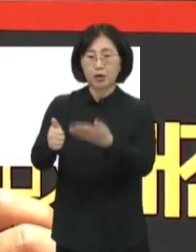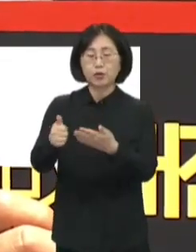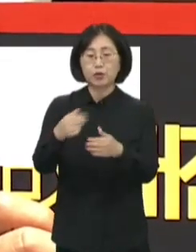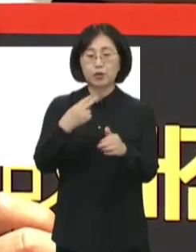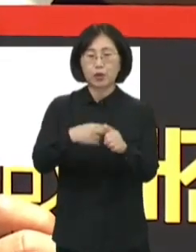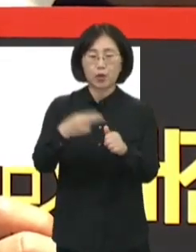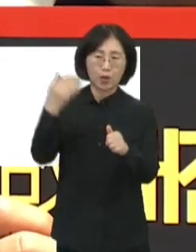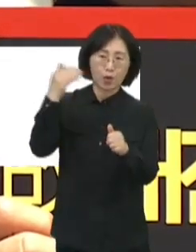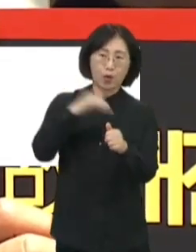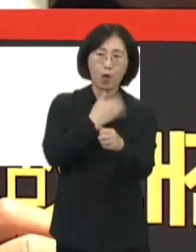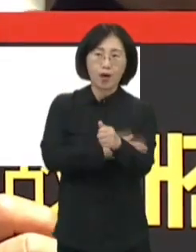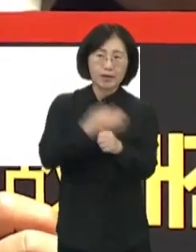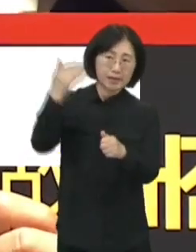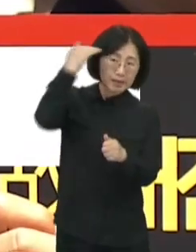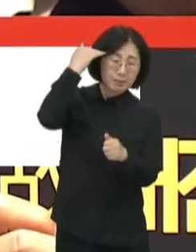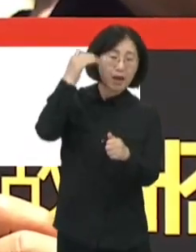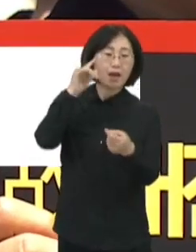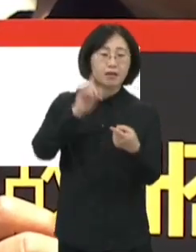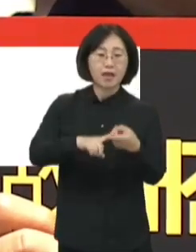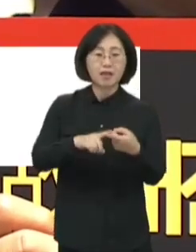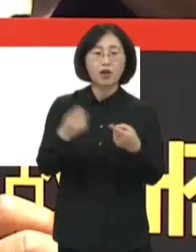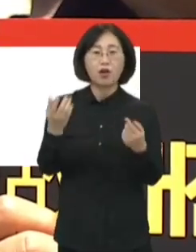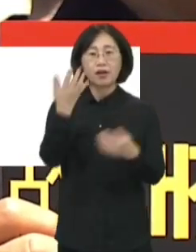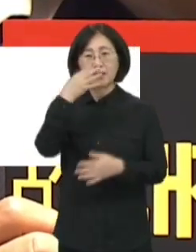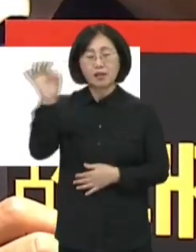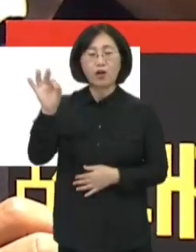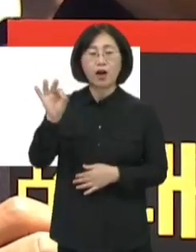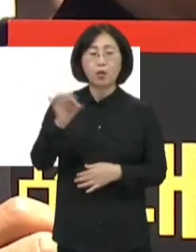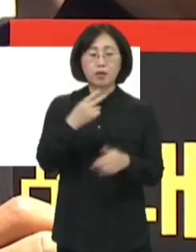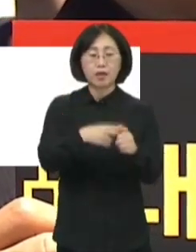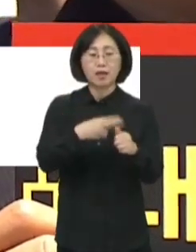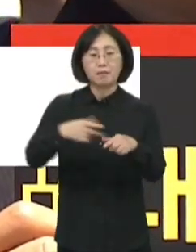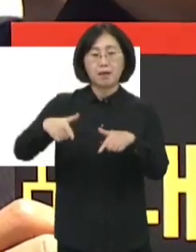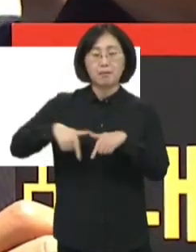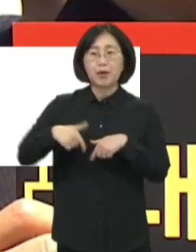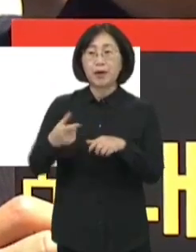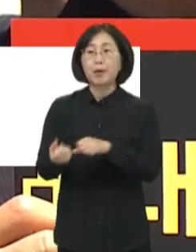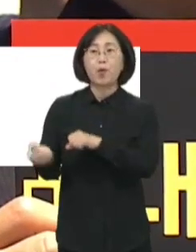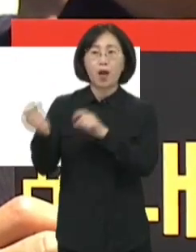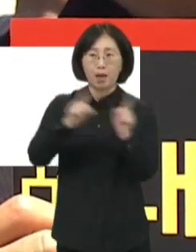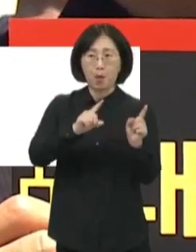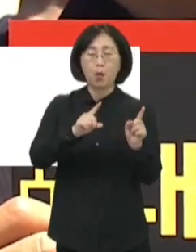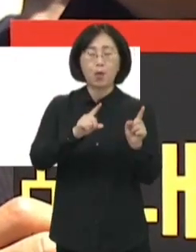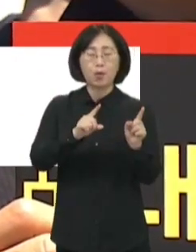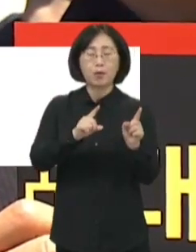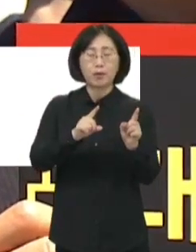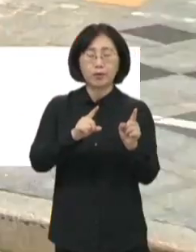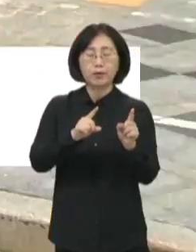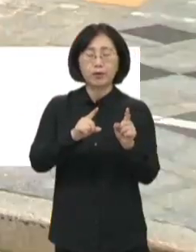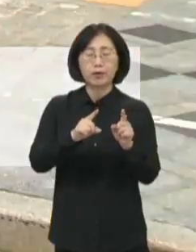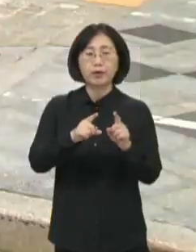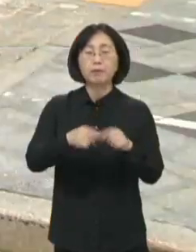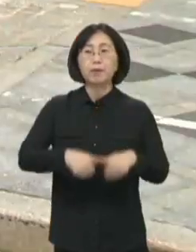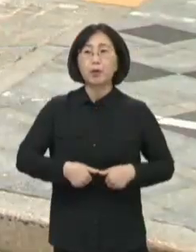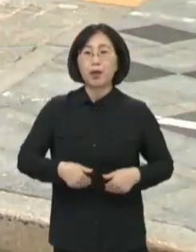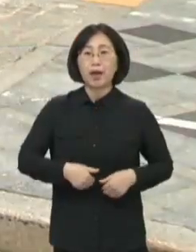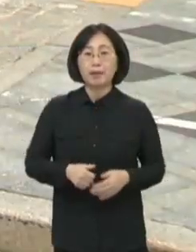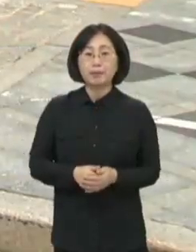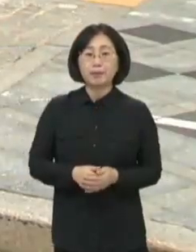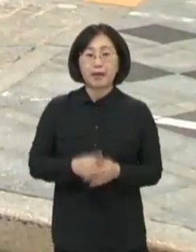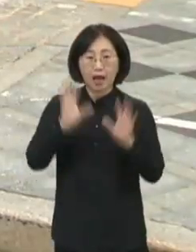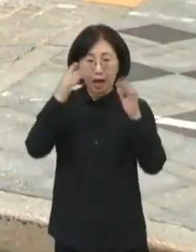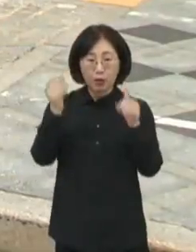순직 인정함으로써 선생님의 명예를 회복시키는 것이 최소한의 도리가 특히